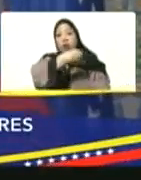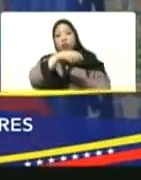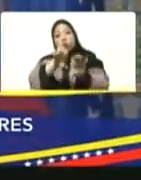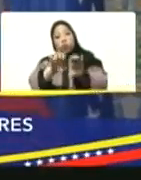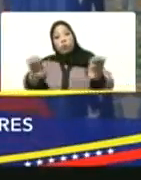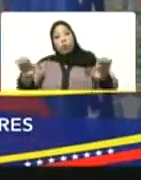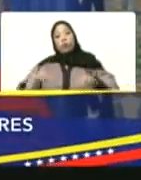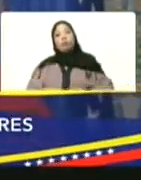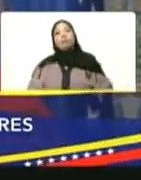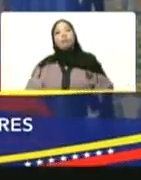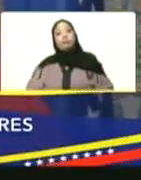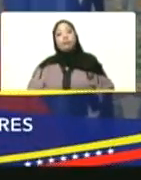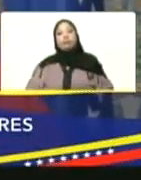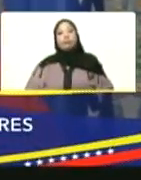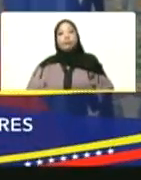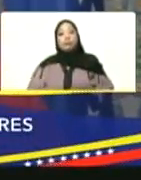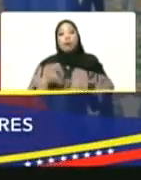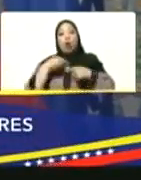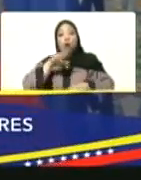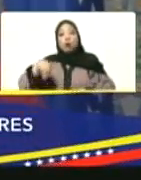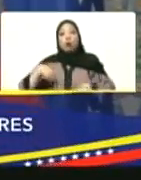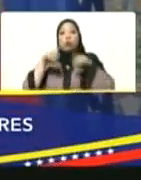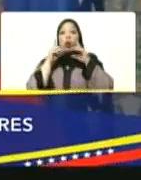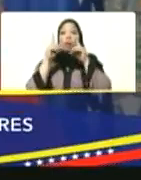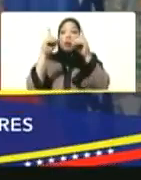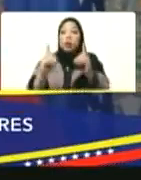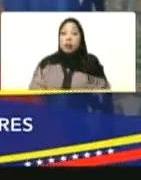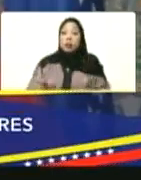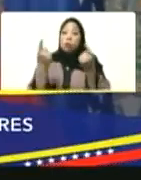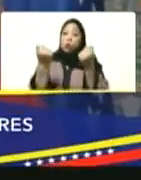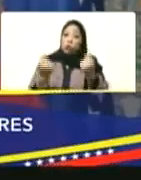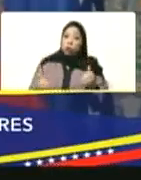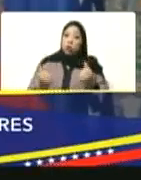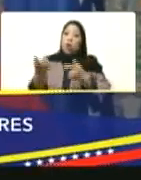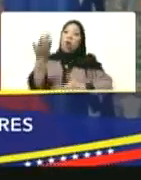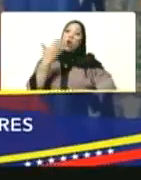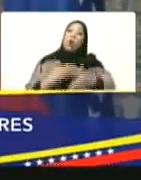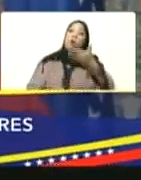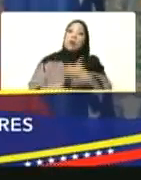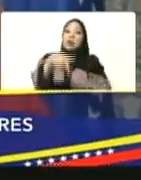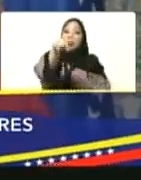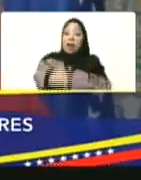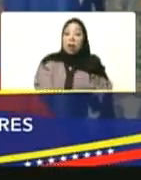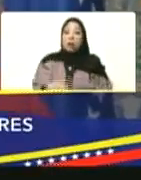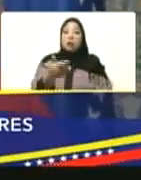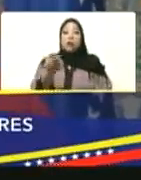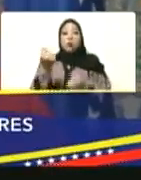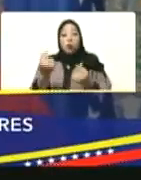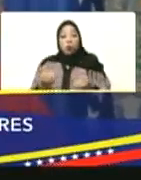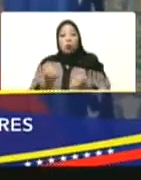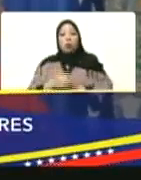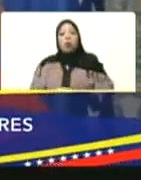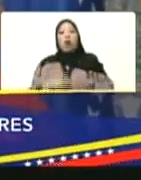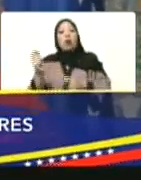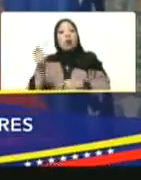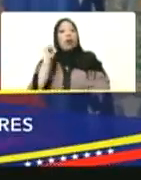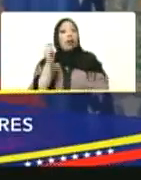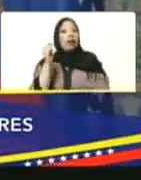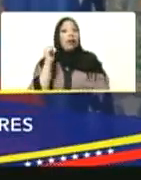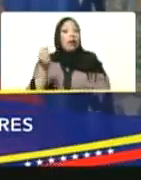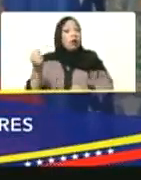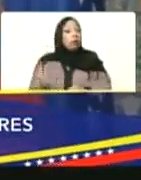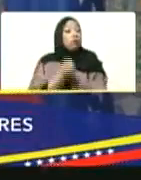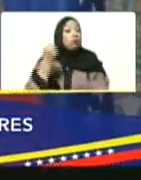decidido construir una poderosa agenda económica, comercial, financiera, de trabajo